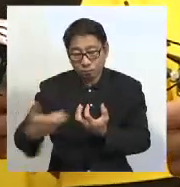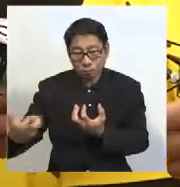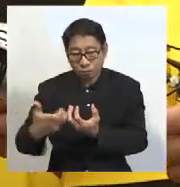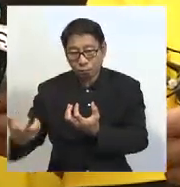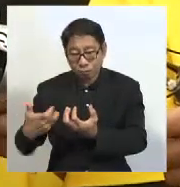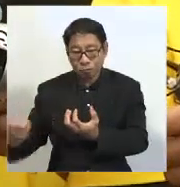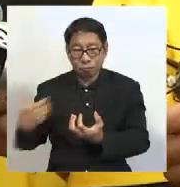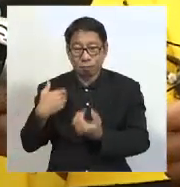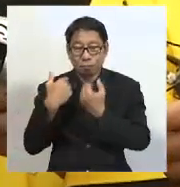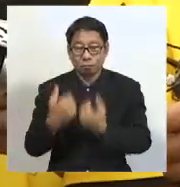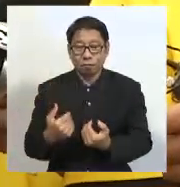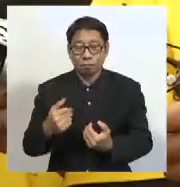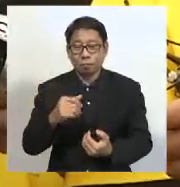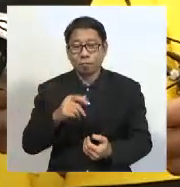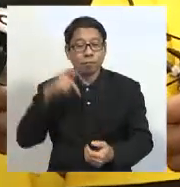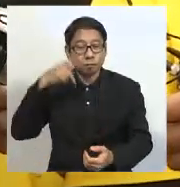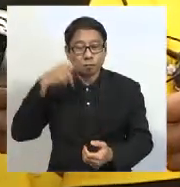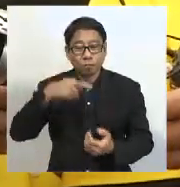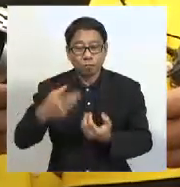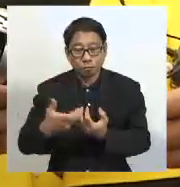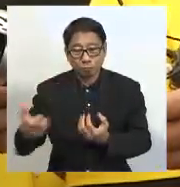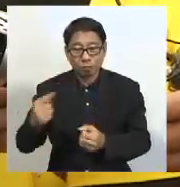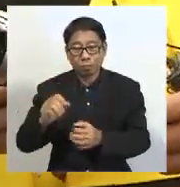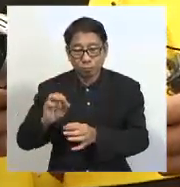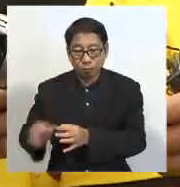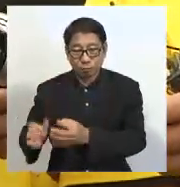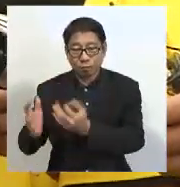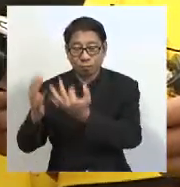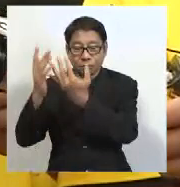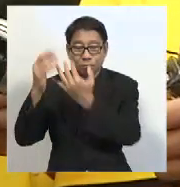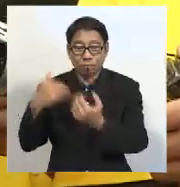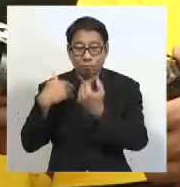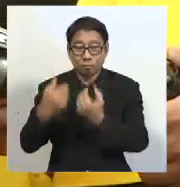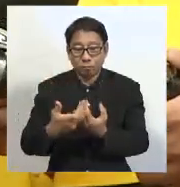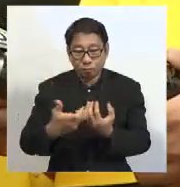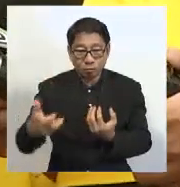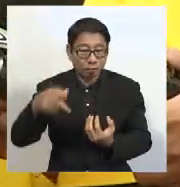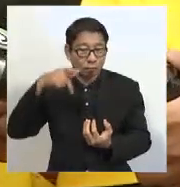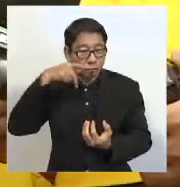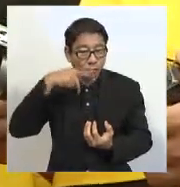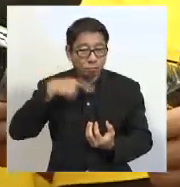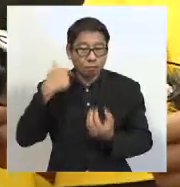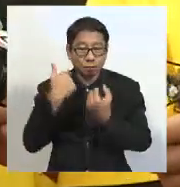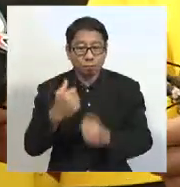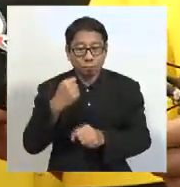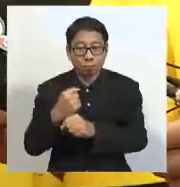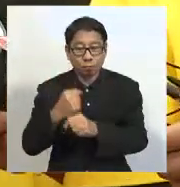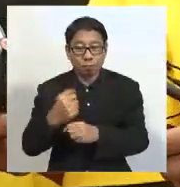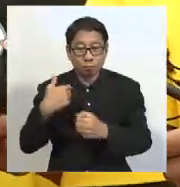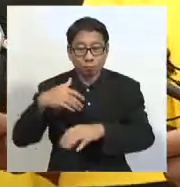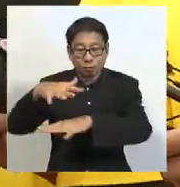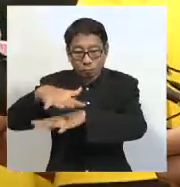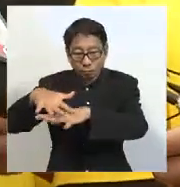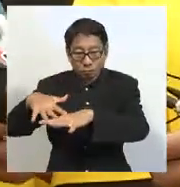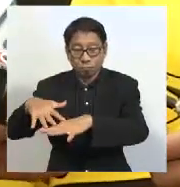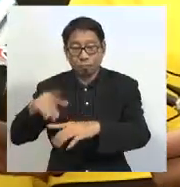ะครับนำเอาแยกเอาถุงพลาสติกออกมาทำเป็นเชื้อเพลิง RDFแยกเอาเศษพลาสติกออกมานะครับบางส่วนเอาไปทำแลนด์ฟิลบางส่วนเอาไป